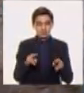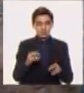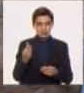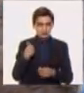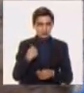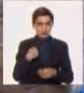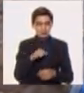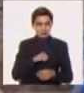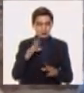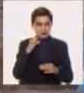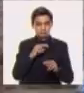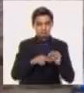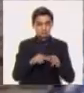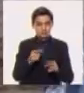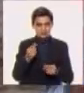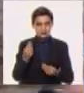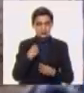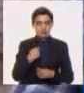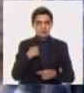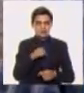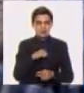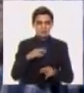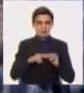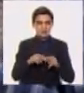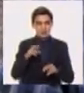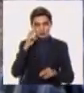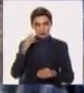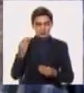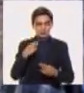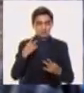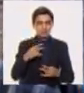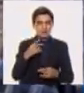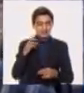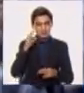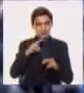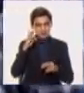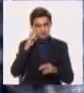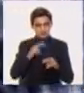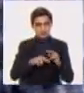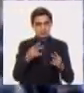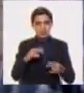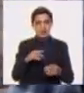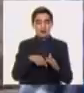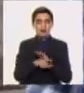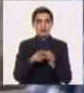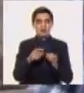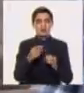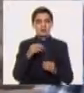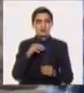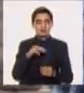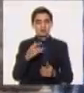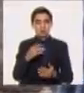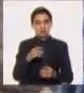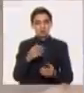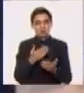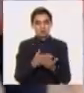енді өздерің салып аласыздар ма? Ақшасын берсе, өзіміз салып аламыз. Болды, басқа еш бір. Қанша ақшаға келісіңіздер? 17 миллион дегенді білмеймін.